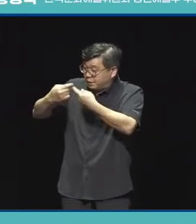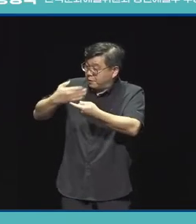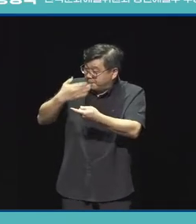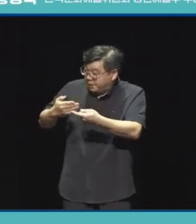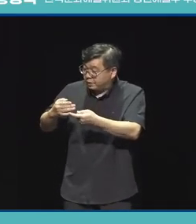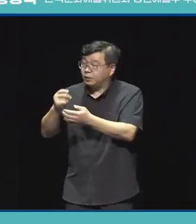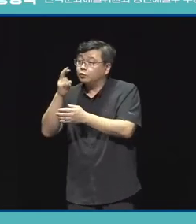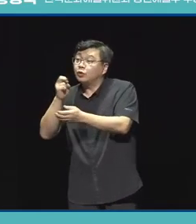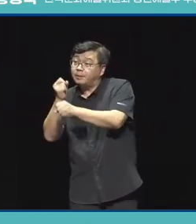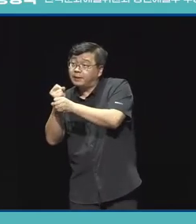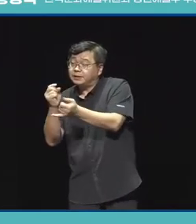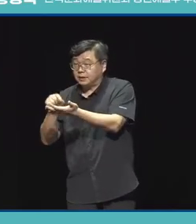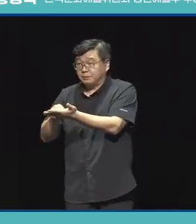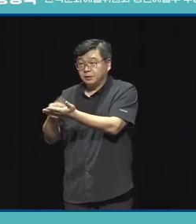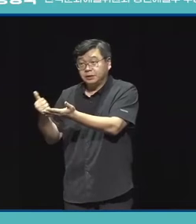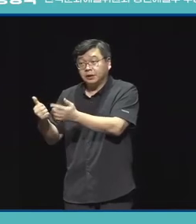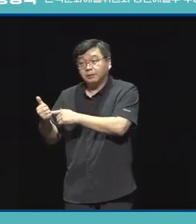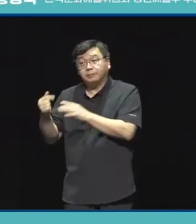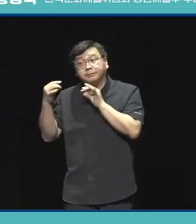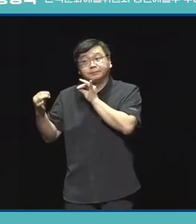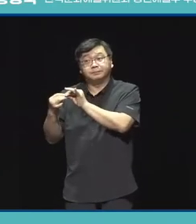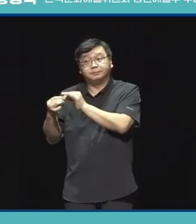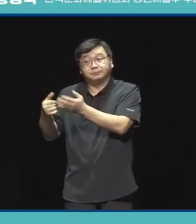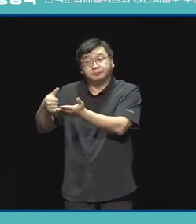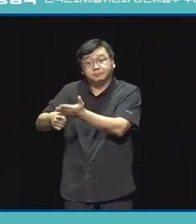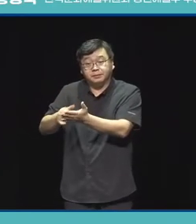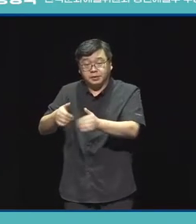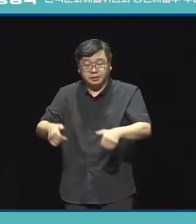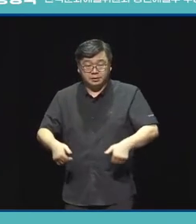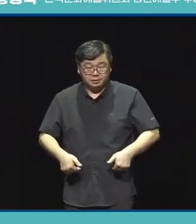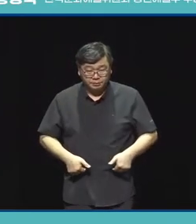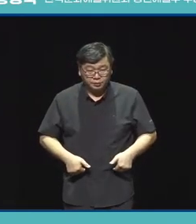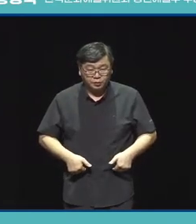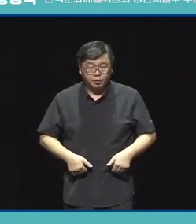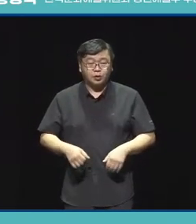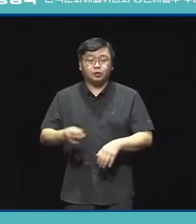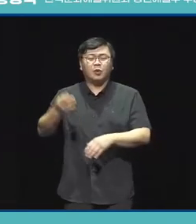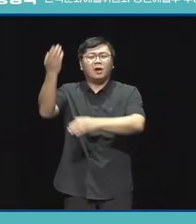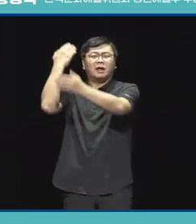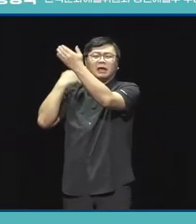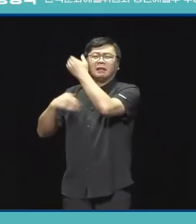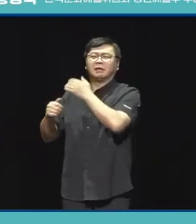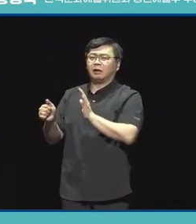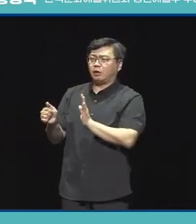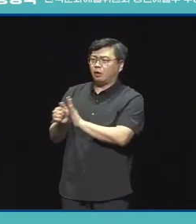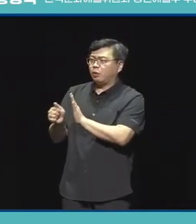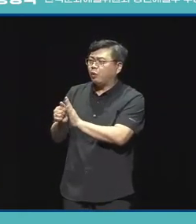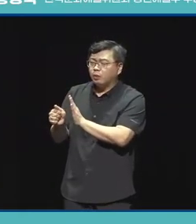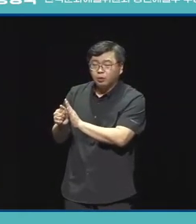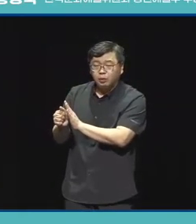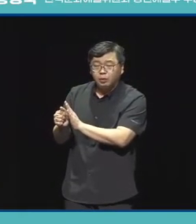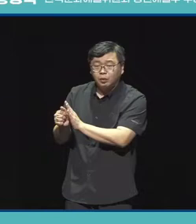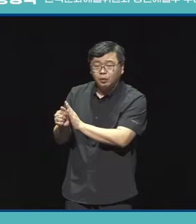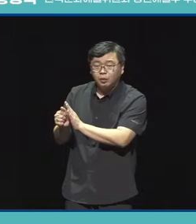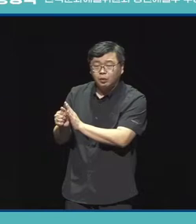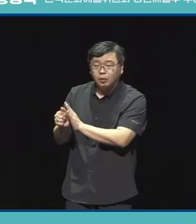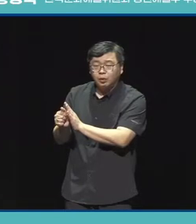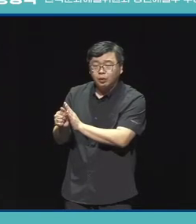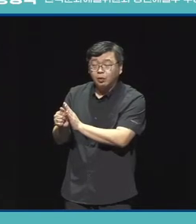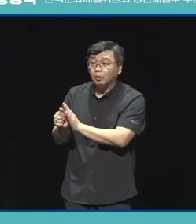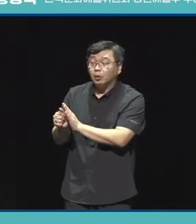그 다음에 역대 문예지는 기금의 지원을 받아서 창작된 작품들도 우대하고 있습니다 그리고